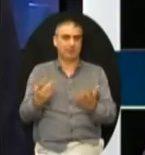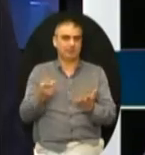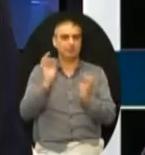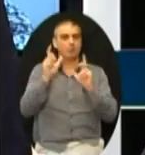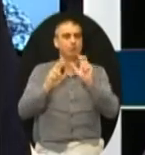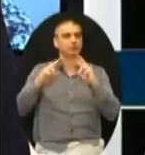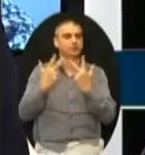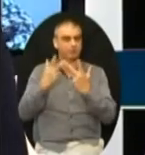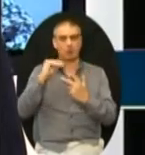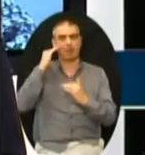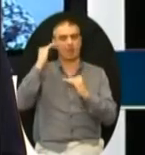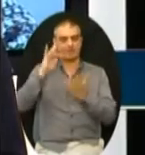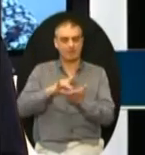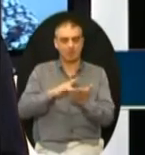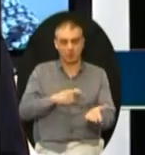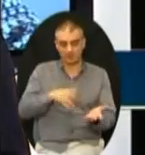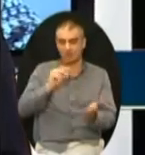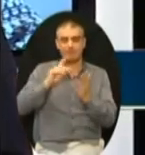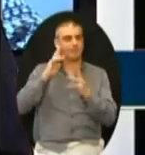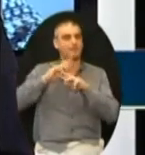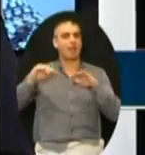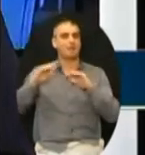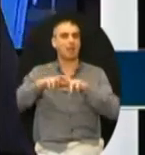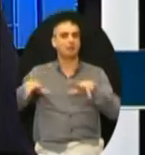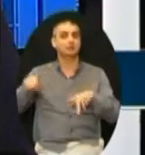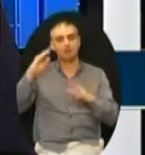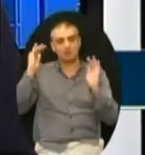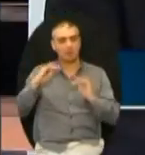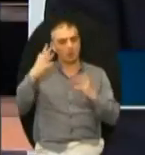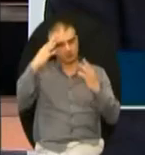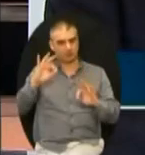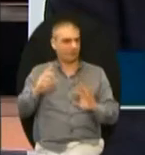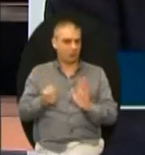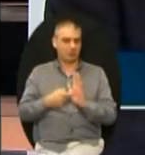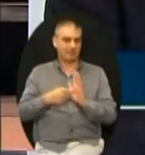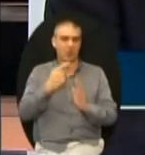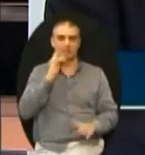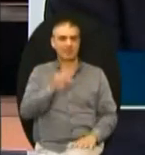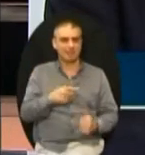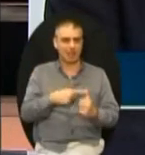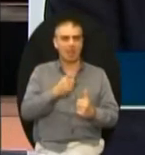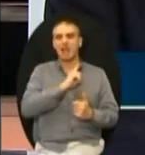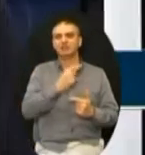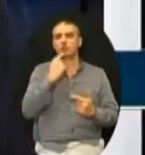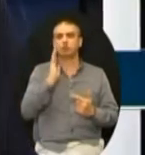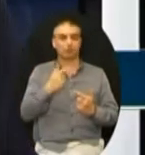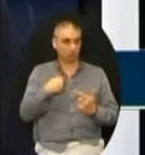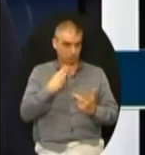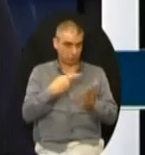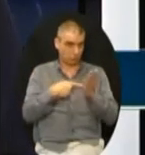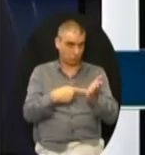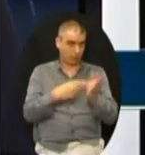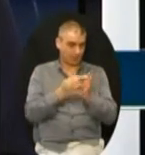אנשי ציבור, גם ברמה הלוקלית, גם ברמה הארצית, יש פחות סבלנות לתביעות של דיבה, לתביעות של איסור לשון הרע. אני רוצה לתת לך